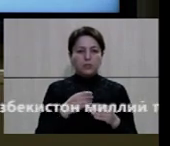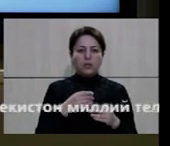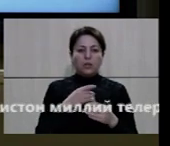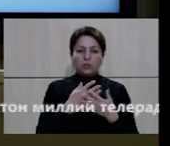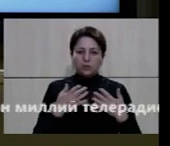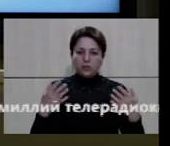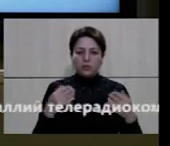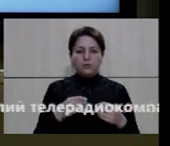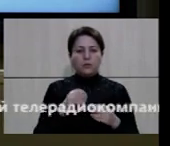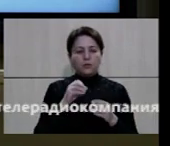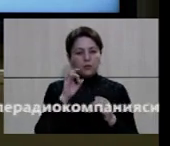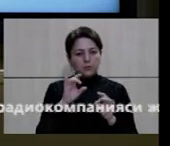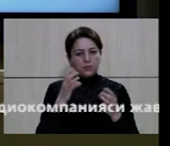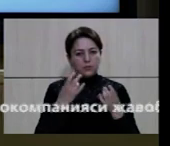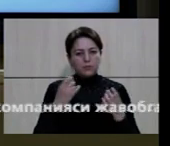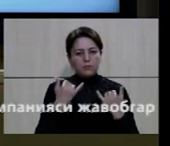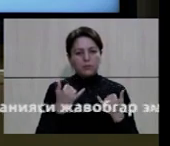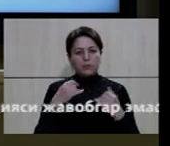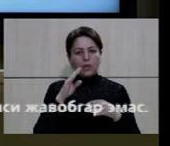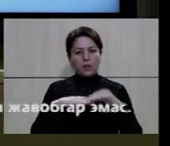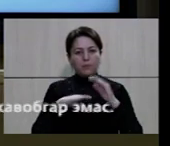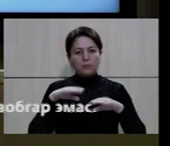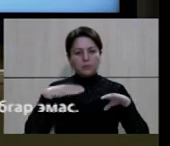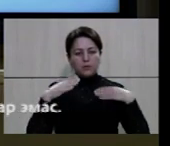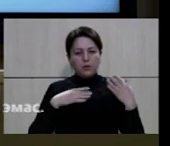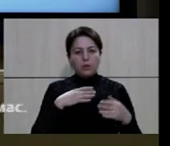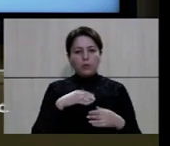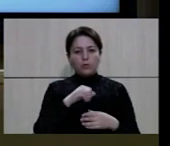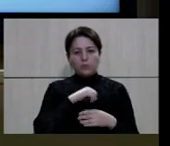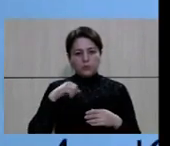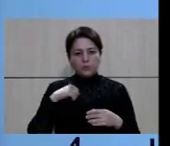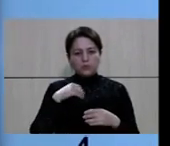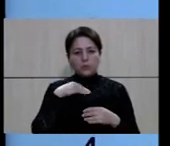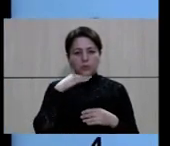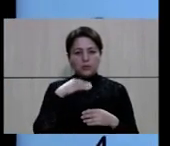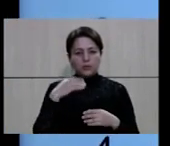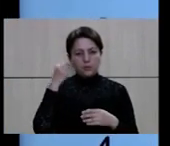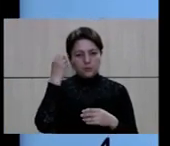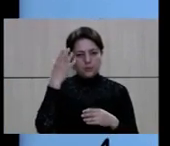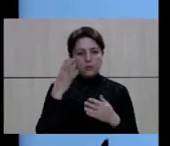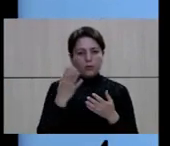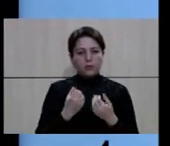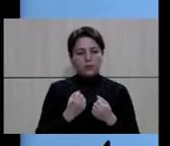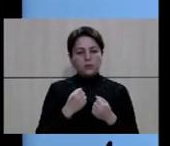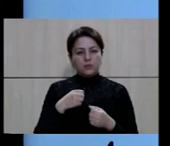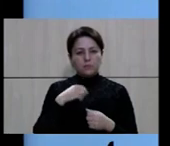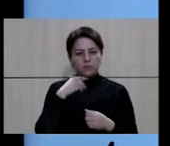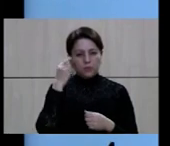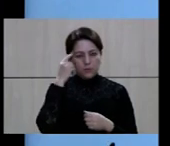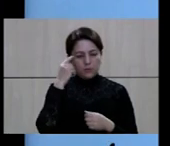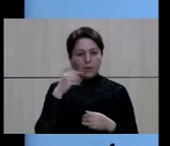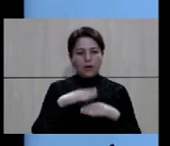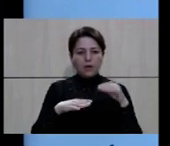berasiz. Demak, bugungi amaliy mashg'ulotimizdan siz o'zingizga yetarlicha bilim oldingiz degan umiddaman. Amaliy